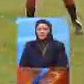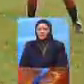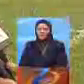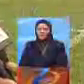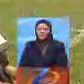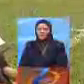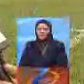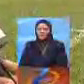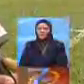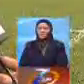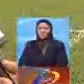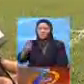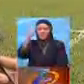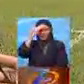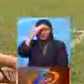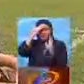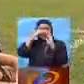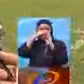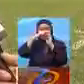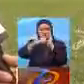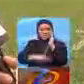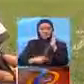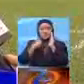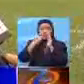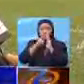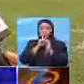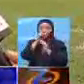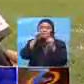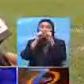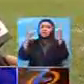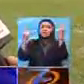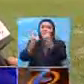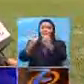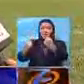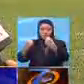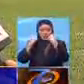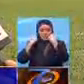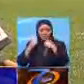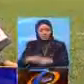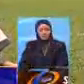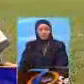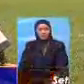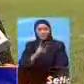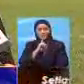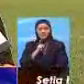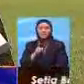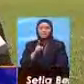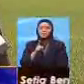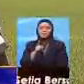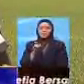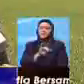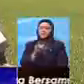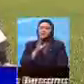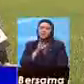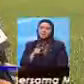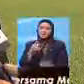depan kita tahuka Memang Yang kuatlah kan tapi macam saya cakapat pemain-pemain Saya